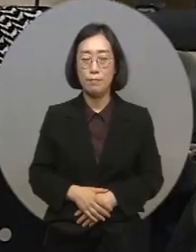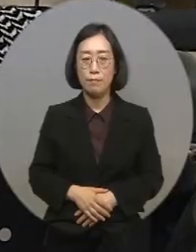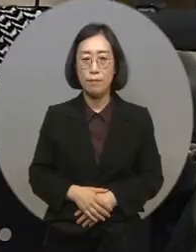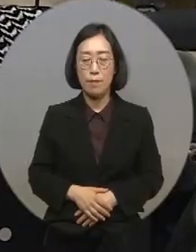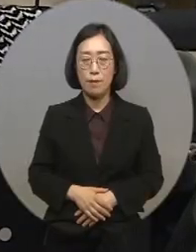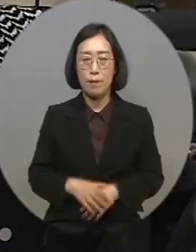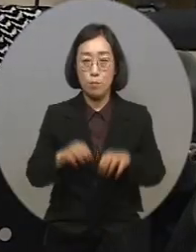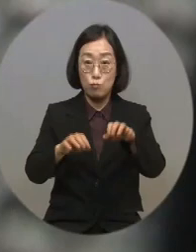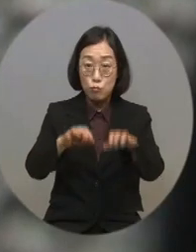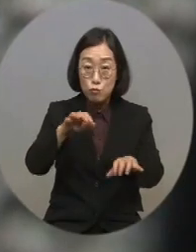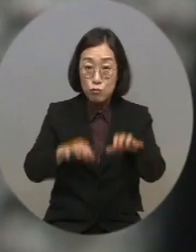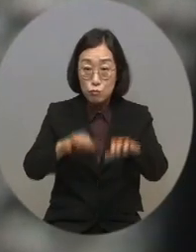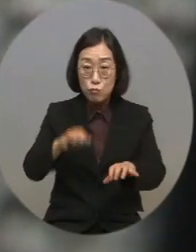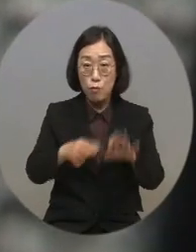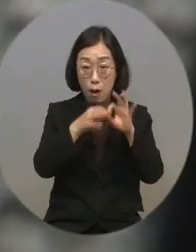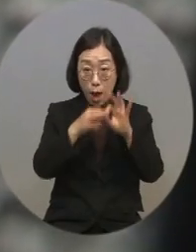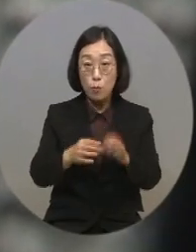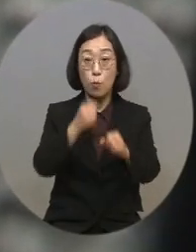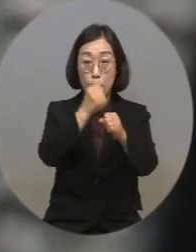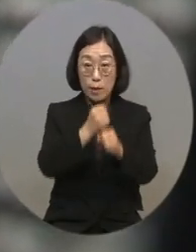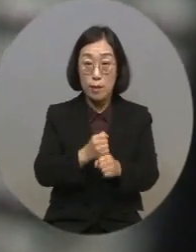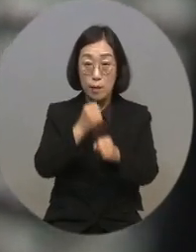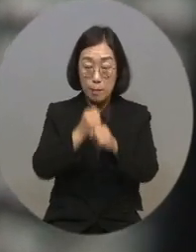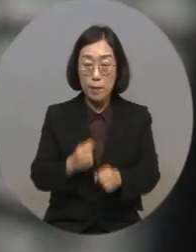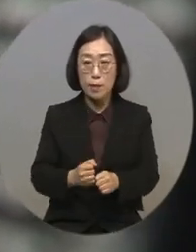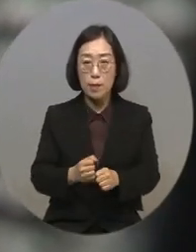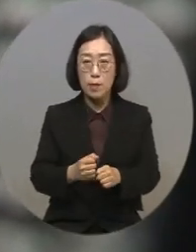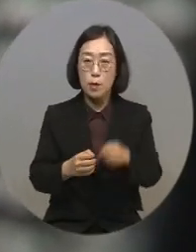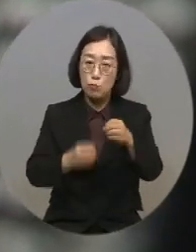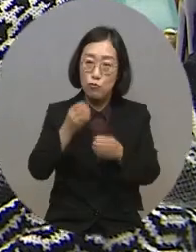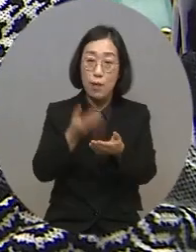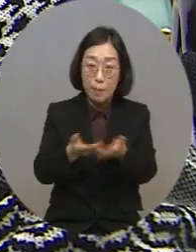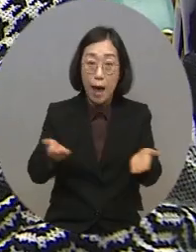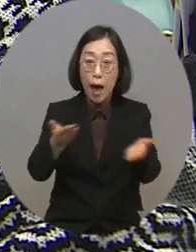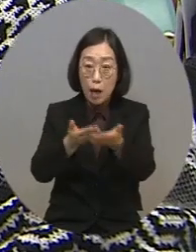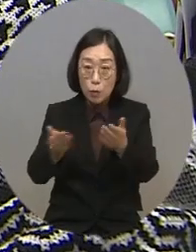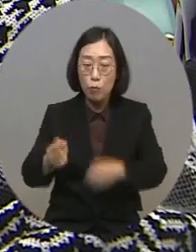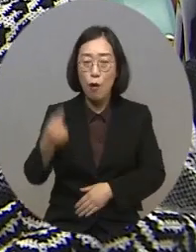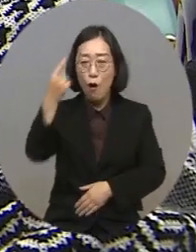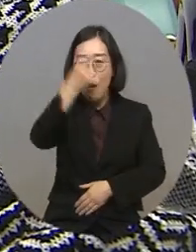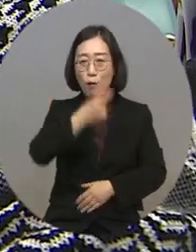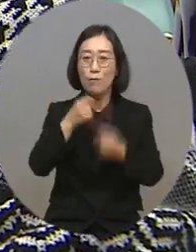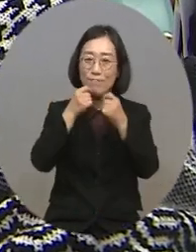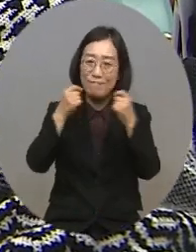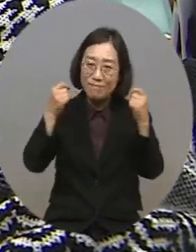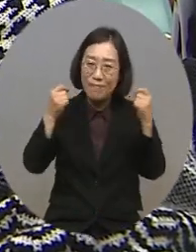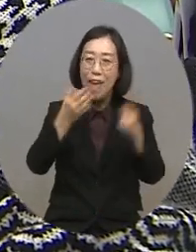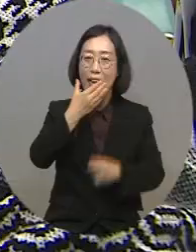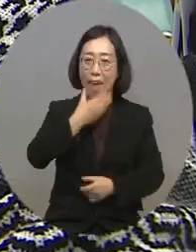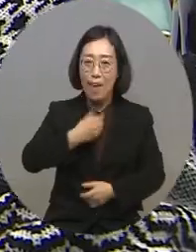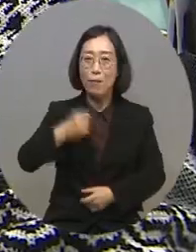작품 활동을 통해 일상의 희망을 나누는 시인의 얼굴에서 행복이 전해집니다.